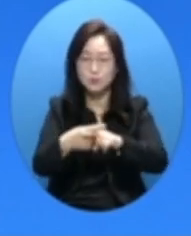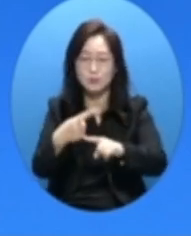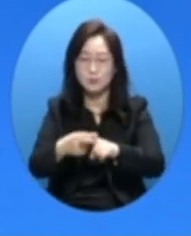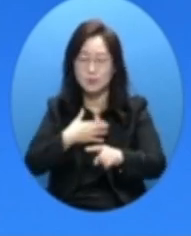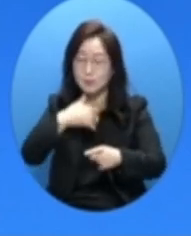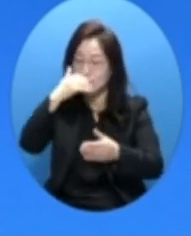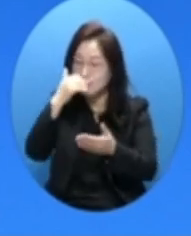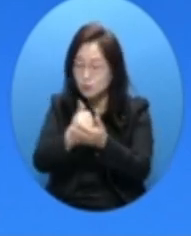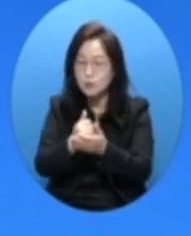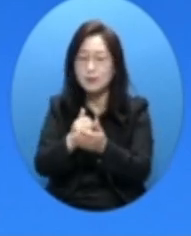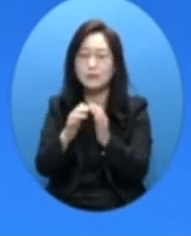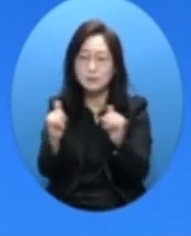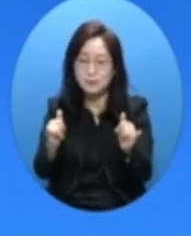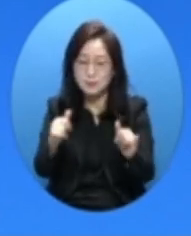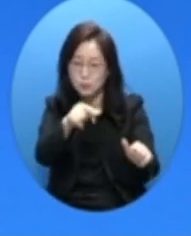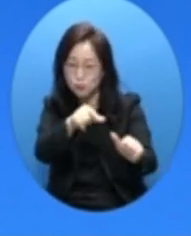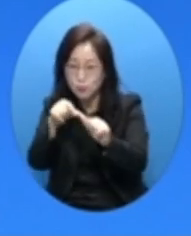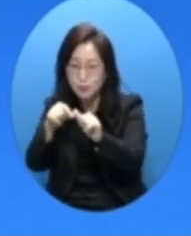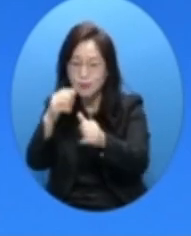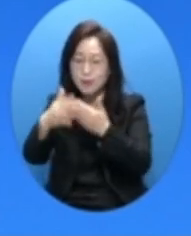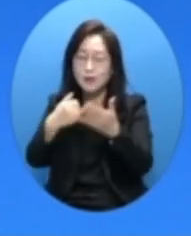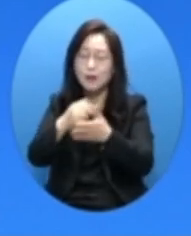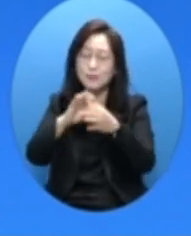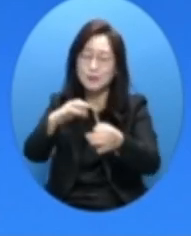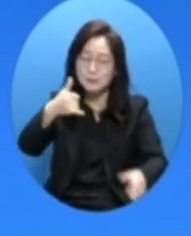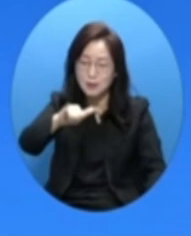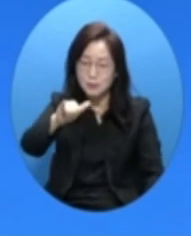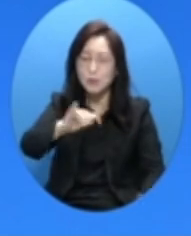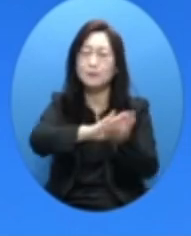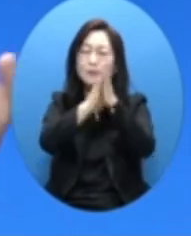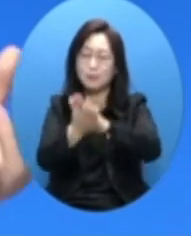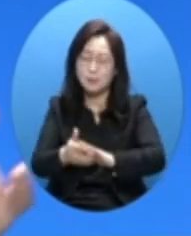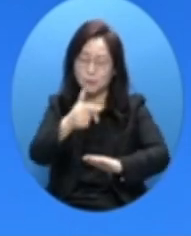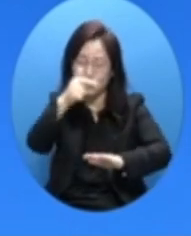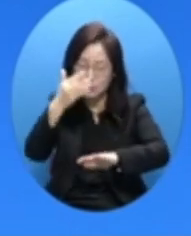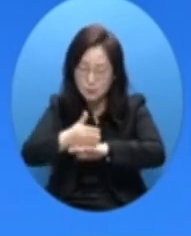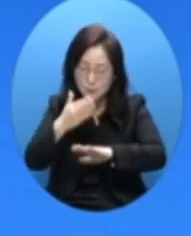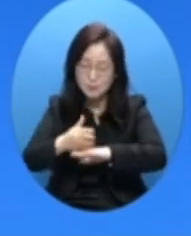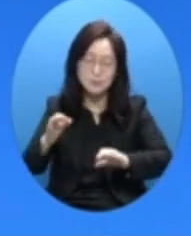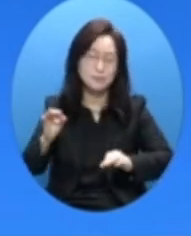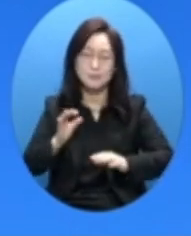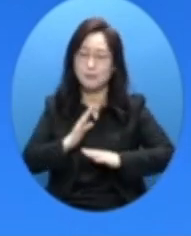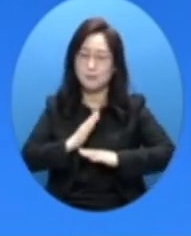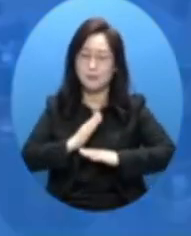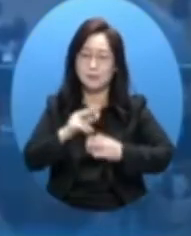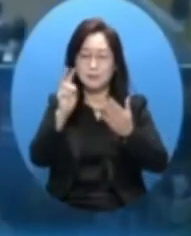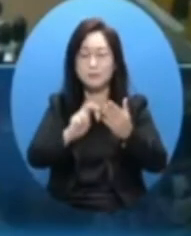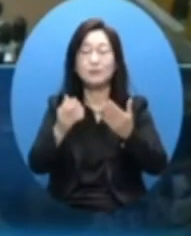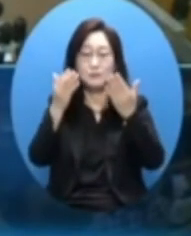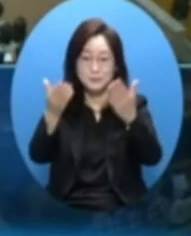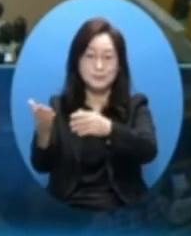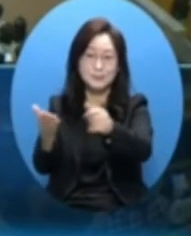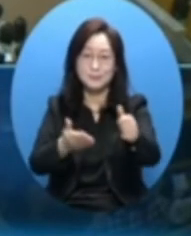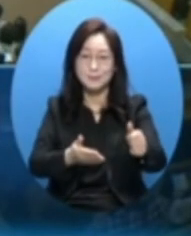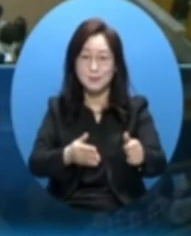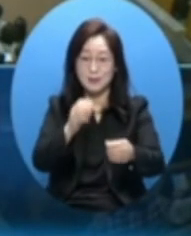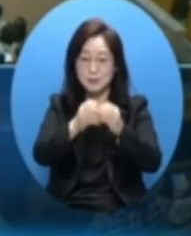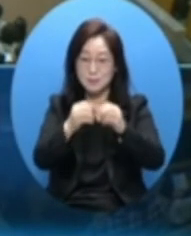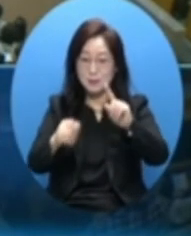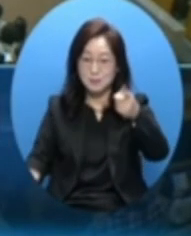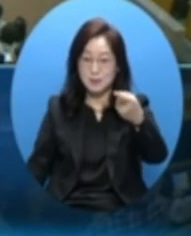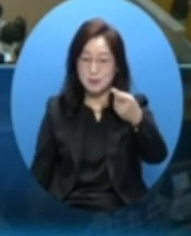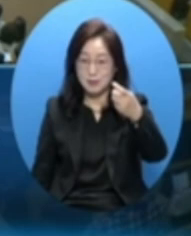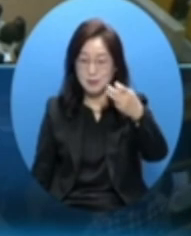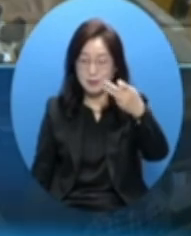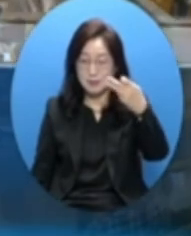죄인이 구원하다 하나님 자녀가 되었은이 놀라운 사실에 대해서 우리는 감사와 찬양을 해야 됩니다 시편 기사가 이와 같이 고백합니다 시편